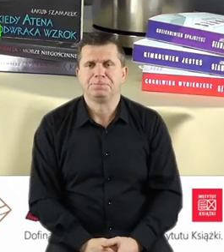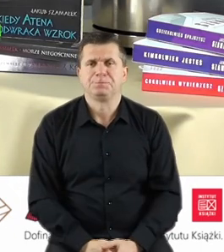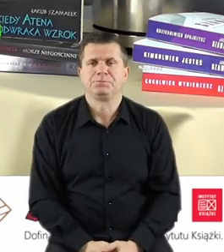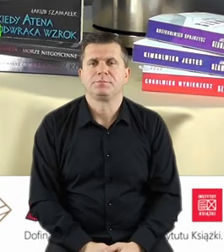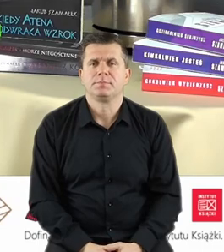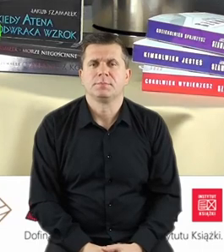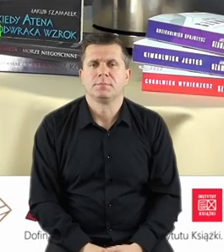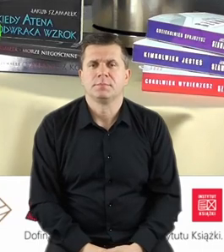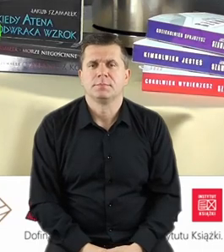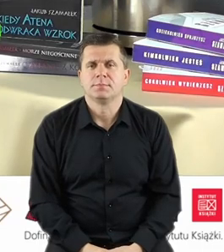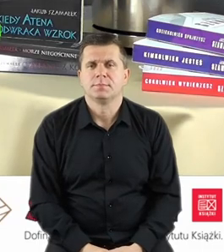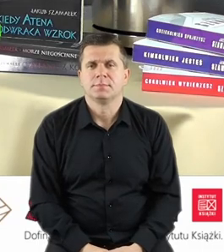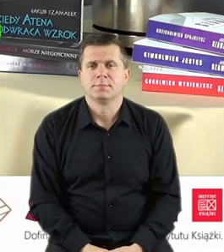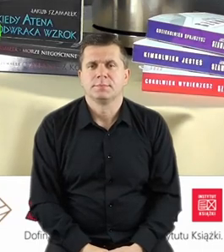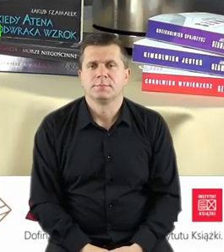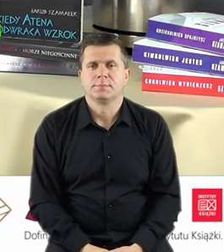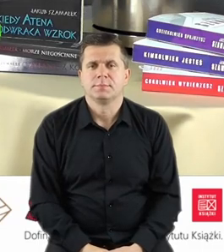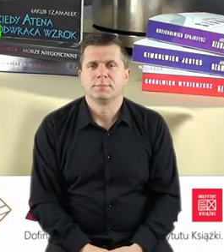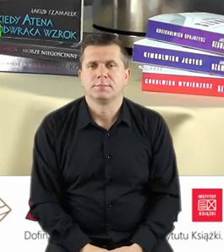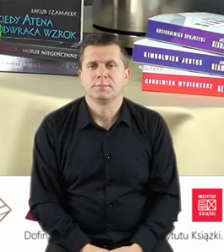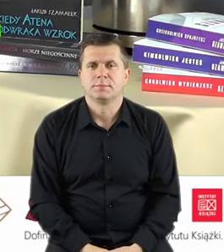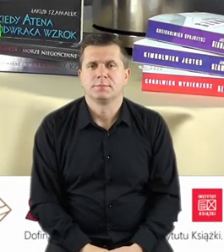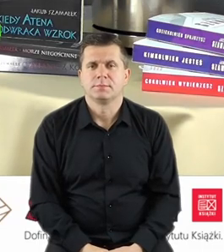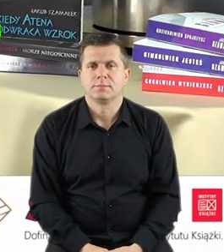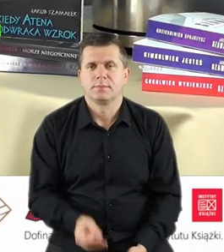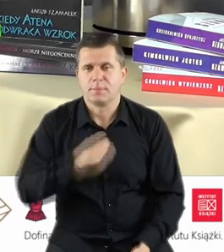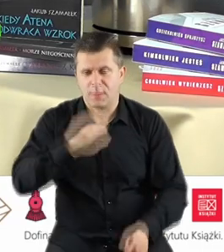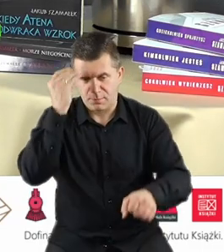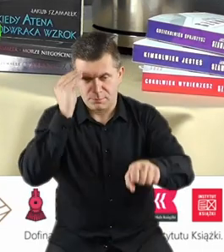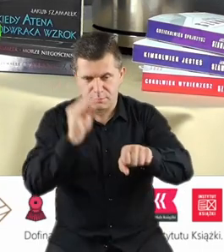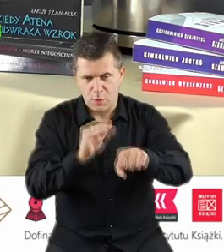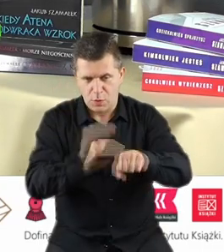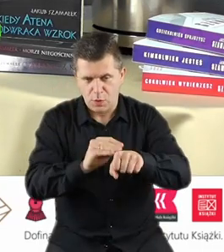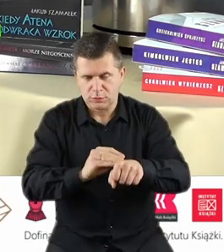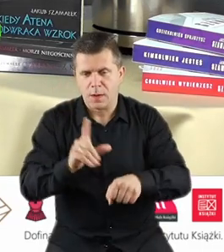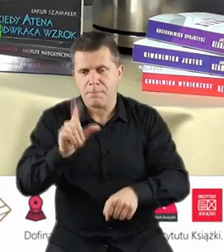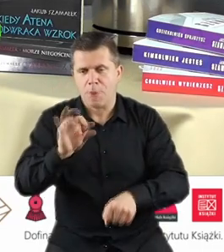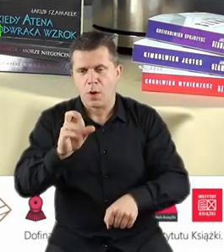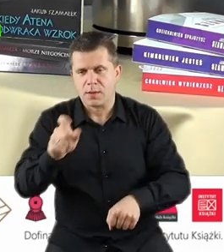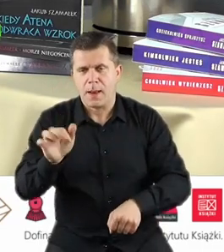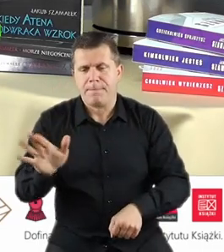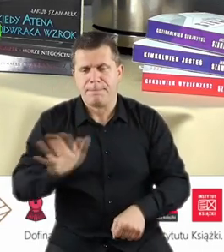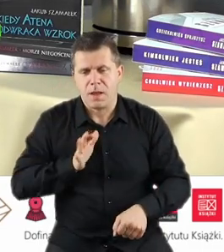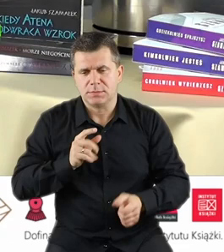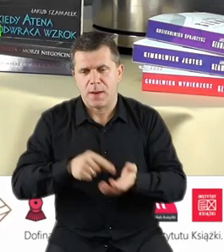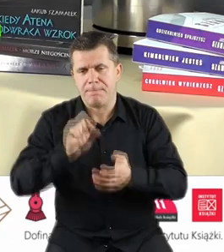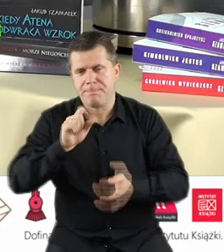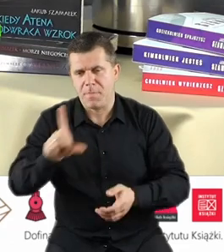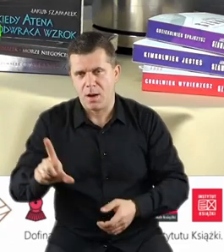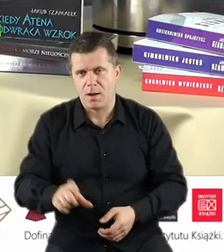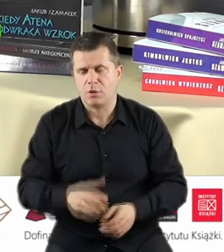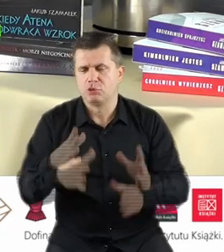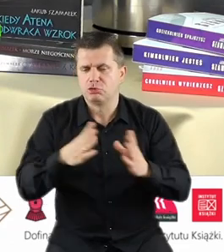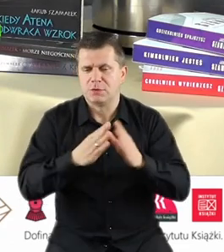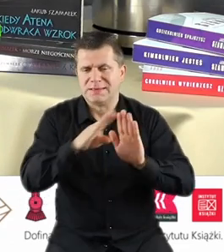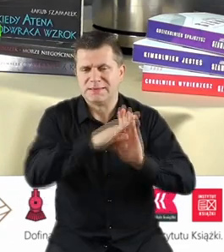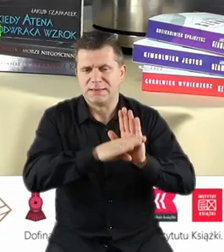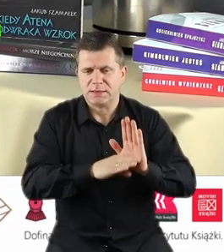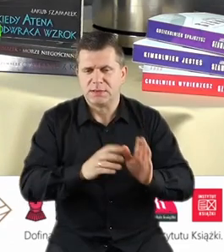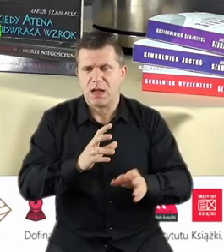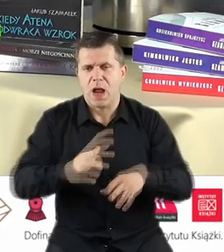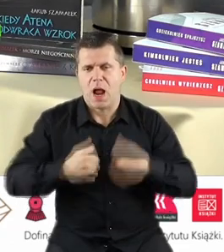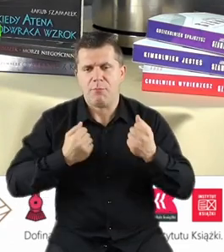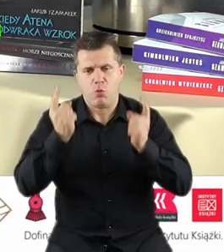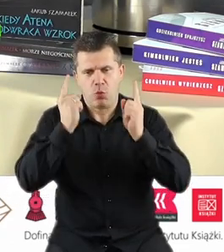Natomiast póki co polecam portal niebezpiecznik.pl. Tam jest zestaw 10 złotych zasad, co zrobić, żeby się nie przejechać w